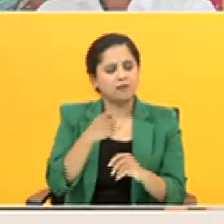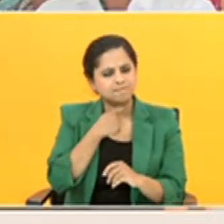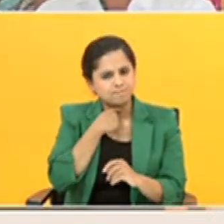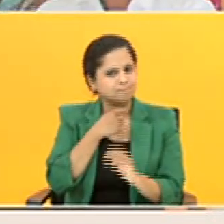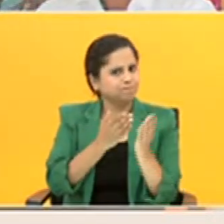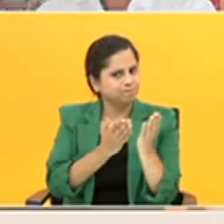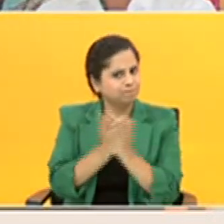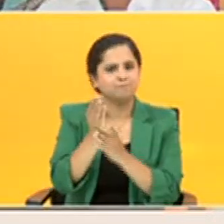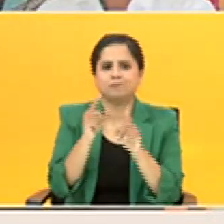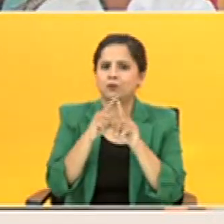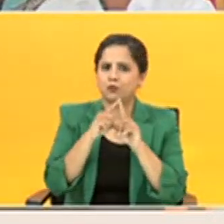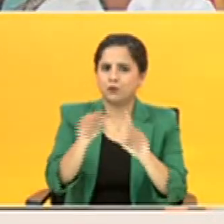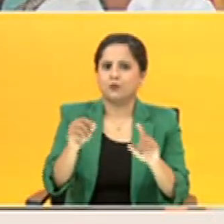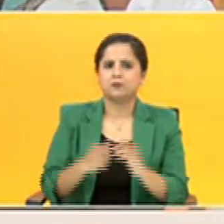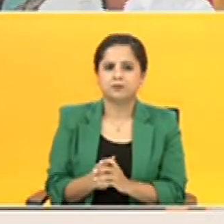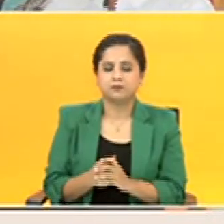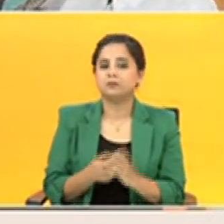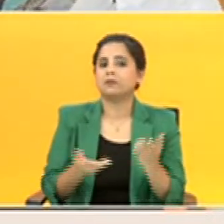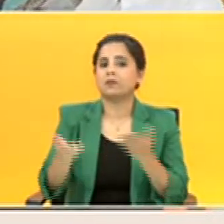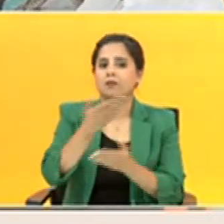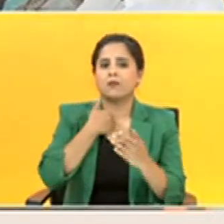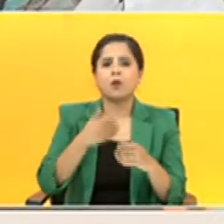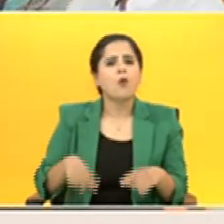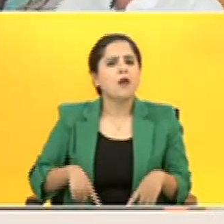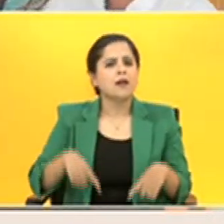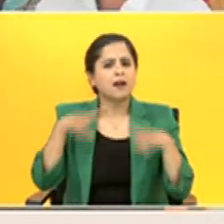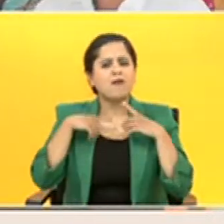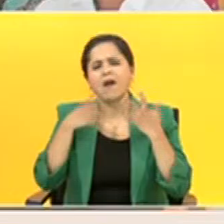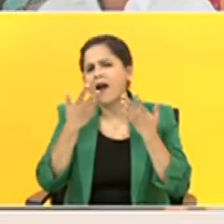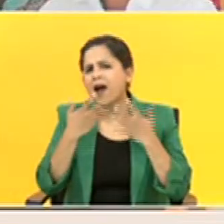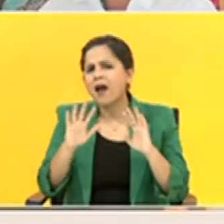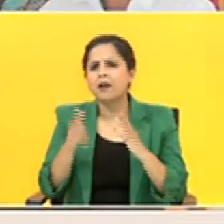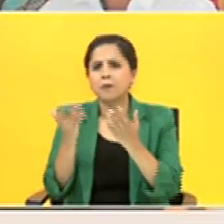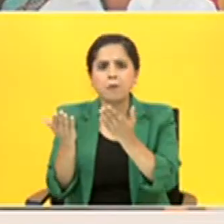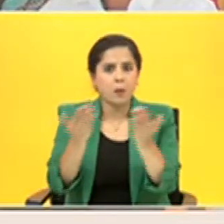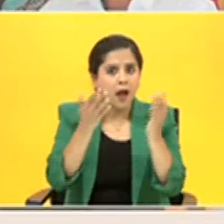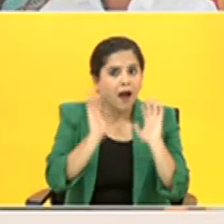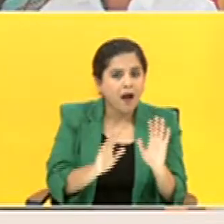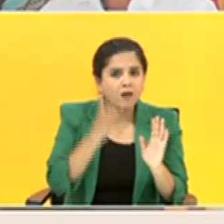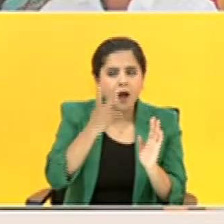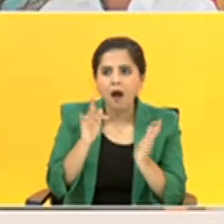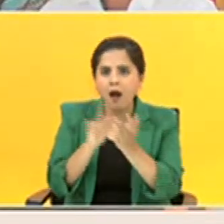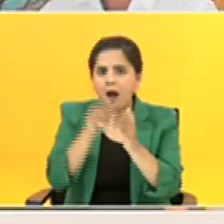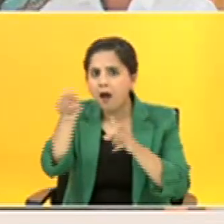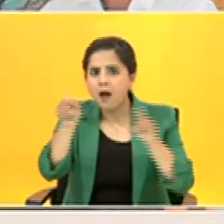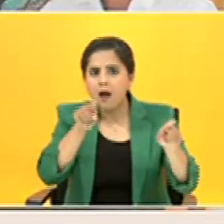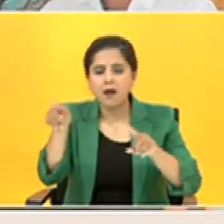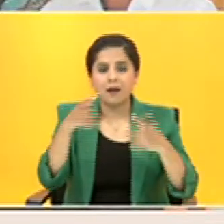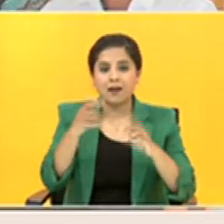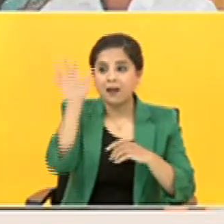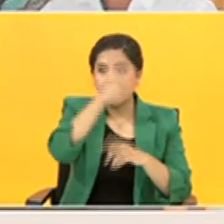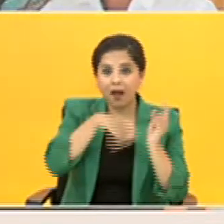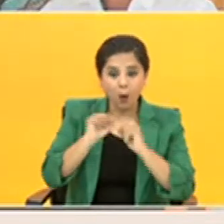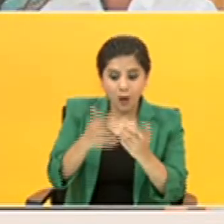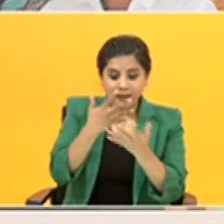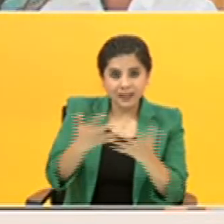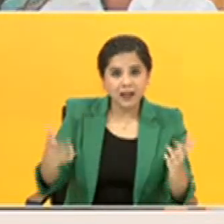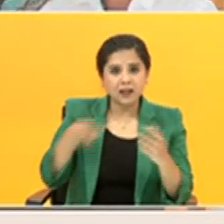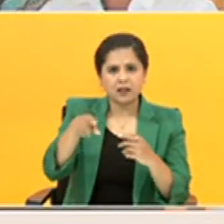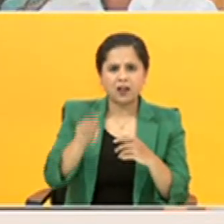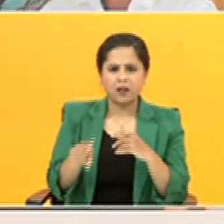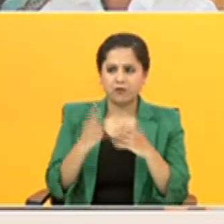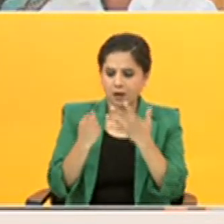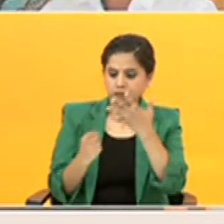लें। हम अपने जीवन में जहां भी संभव हो देश में बनी चीजों को प्राथमिकता